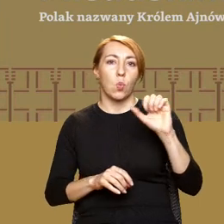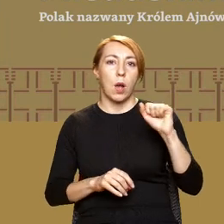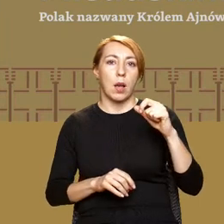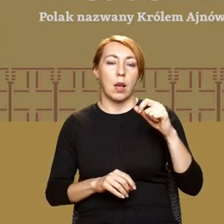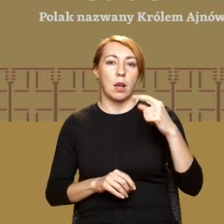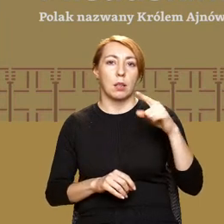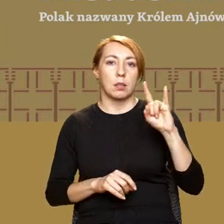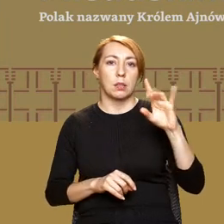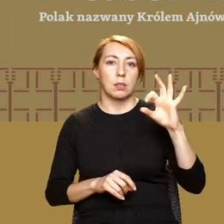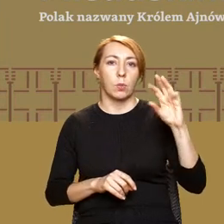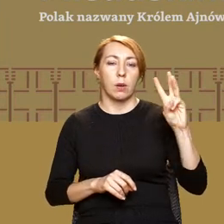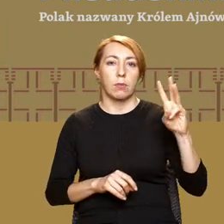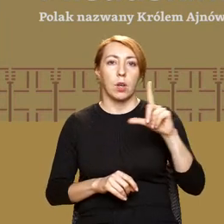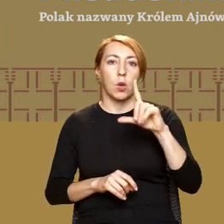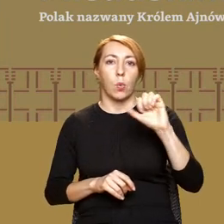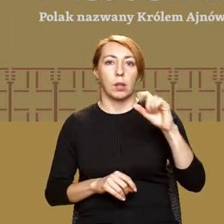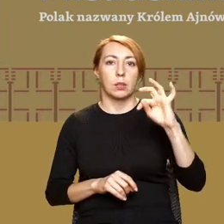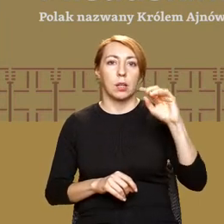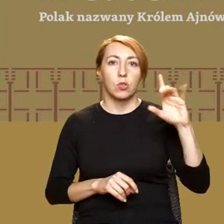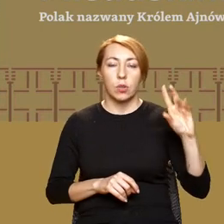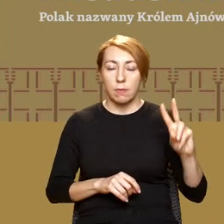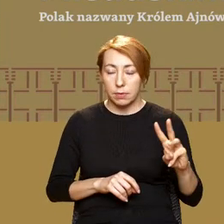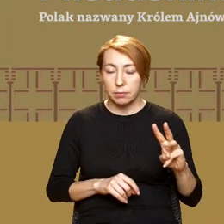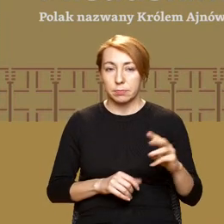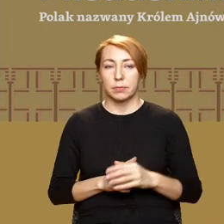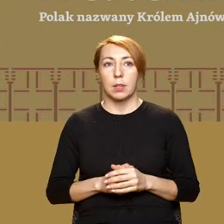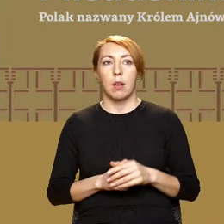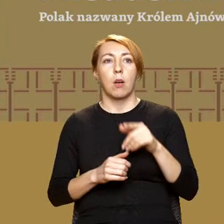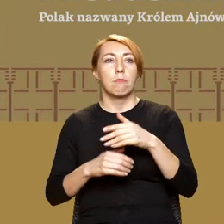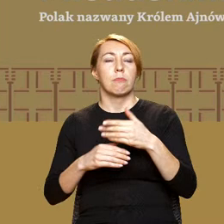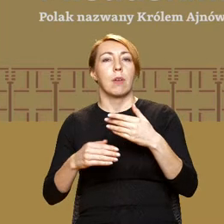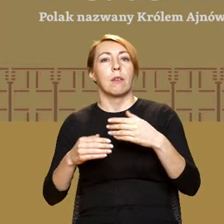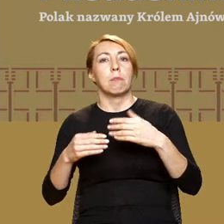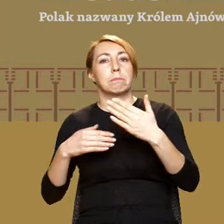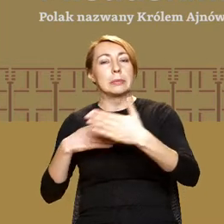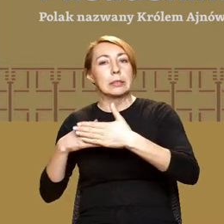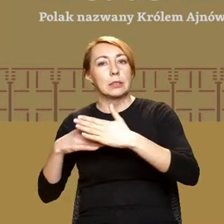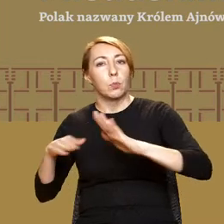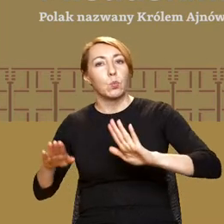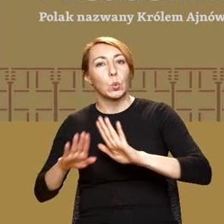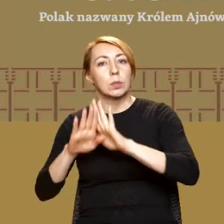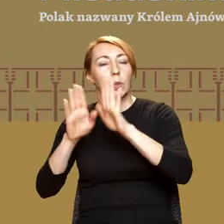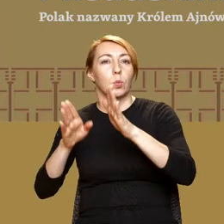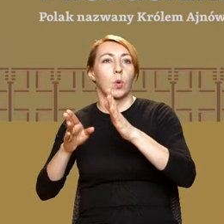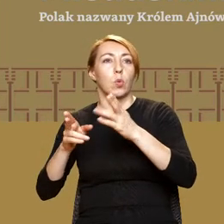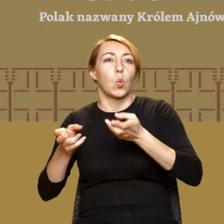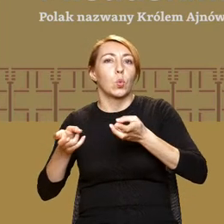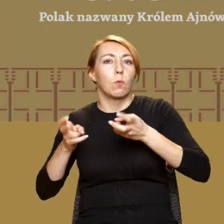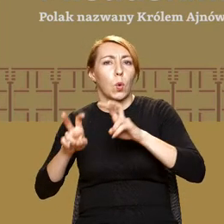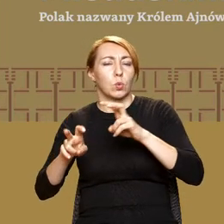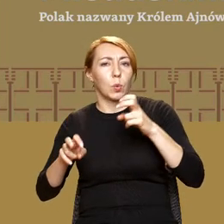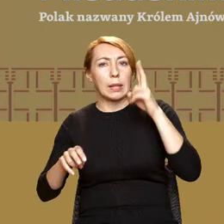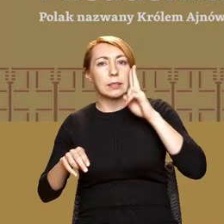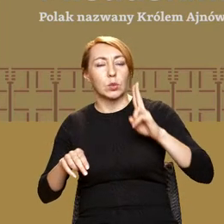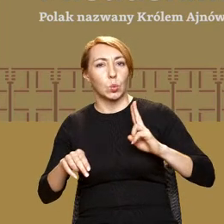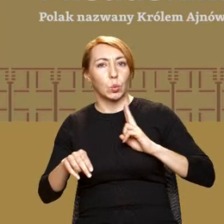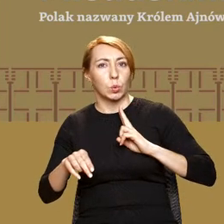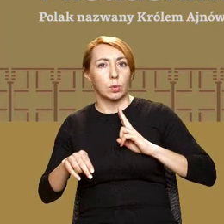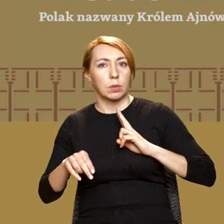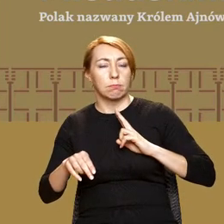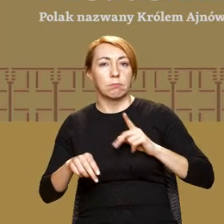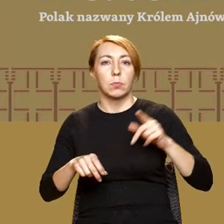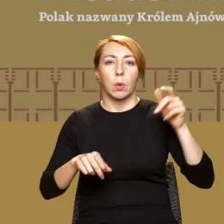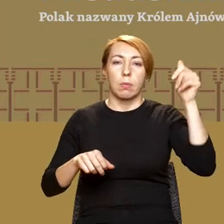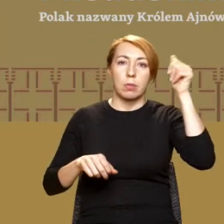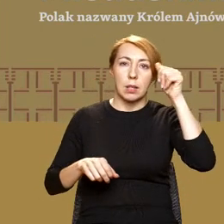dyrektora Sachalińskiego Muzeum Regionalnego, który przy muzeum utworzył instytucję, która się nazywa